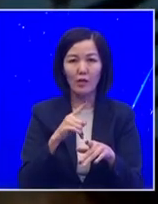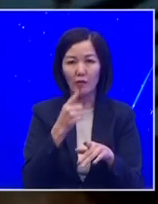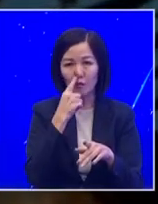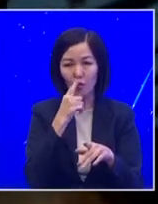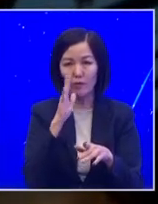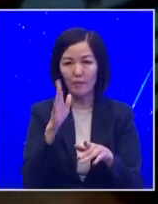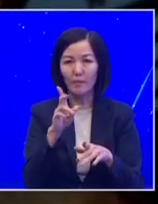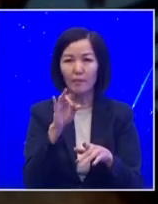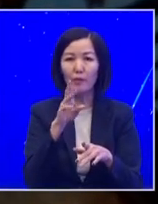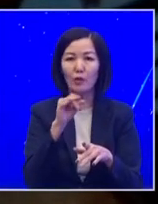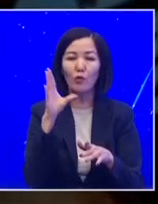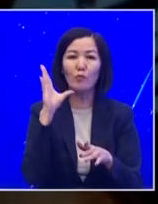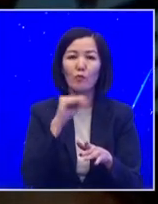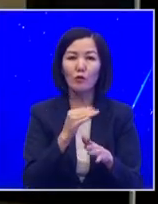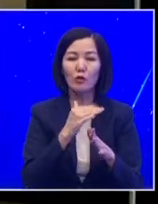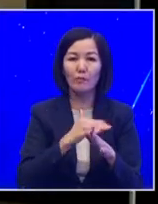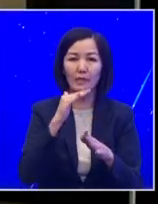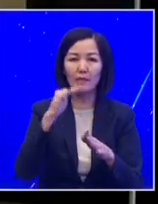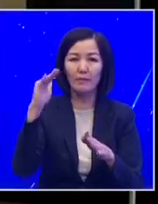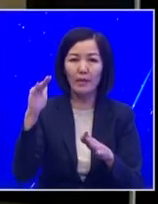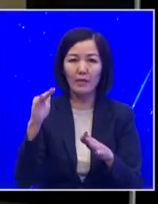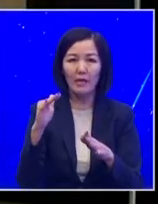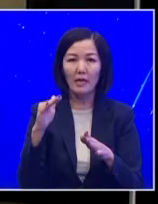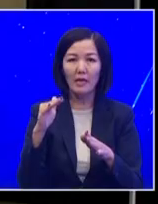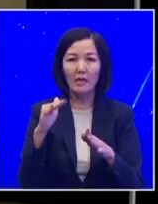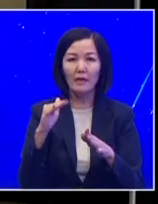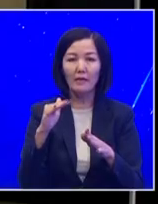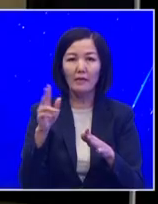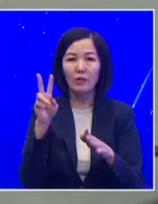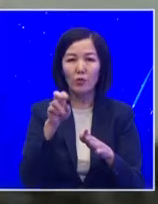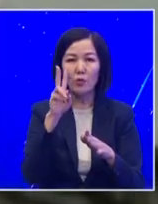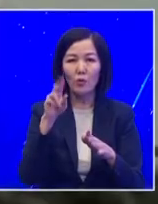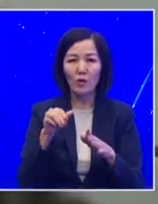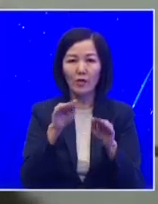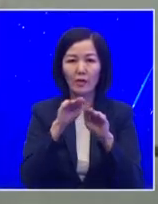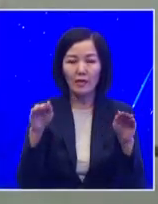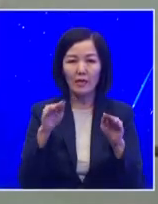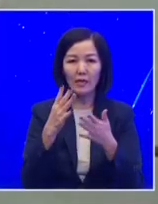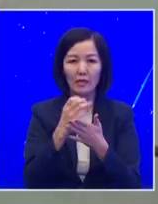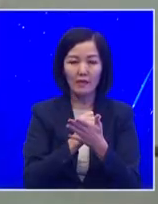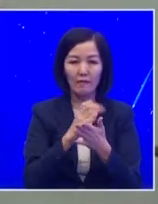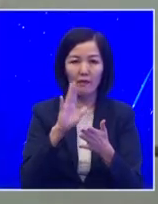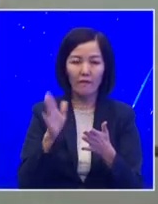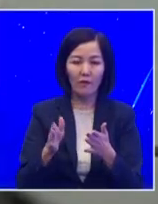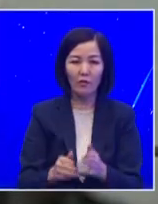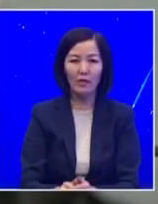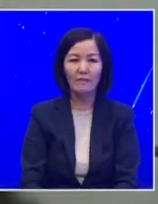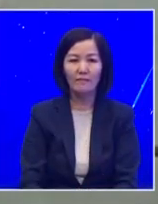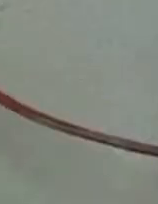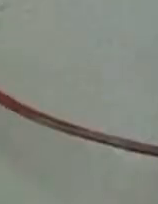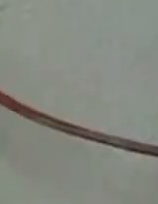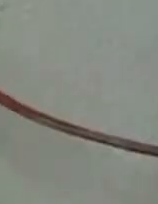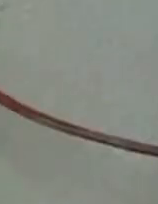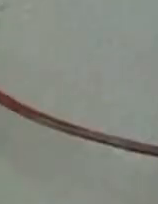скором времени биткоин может постепенно вытеснить доллар и лишить его статуса резервной валюты.